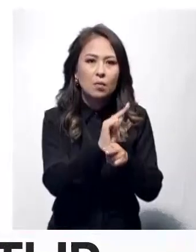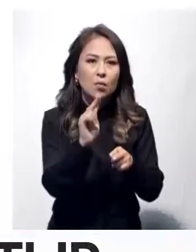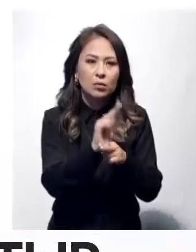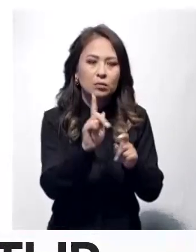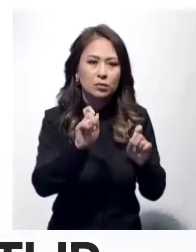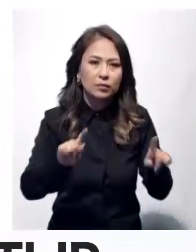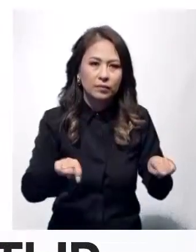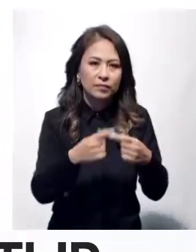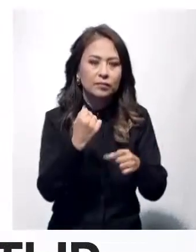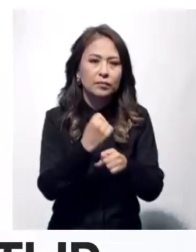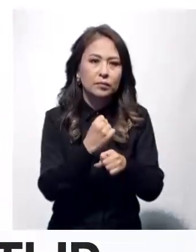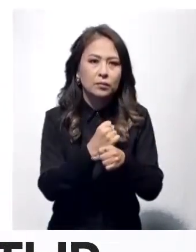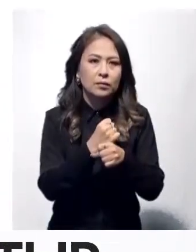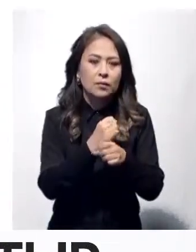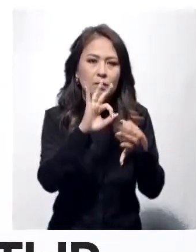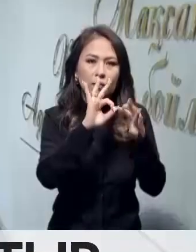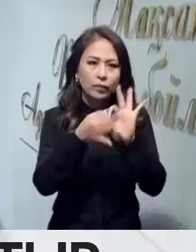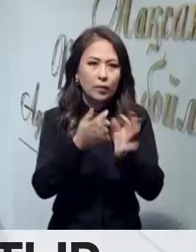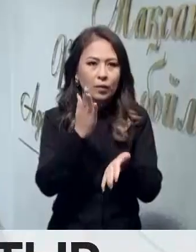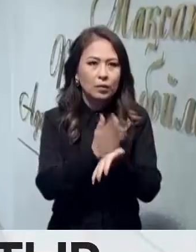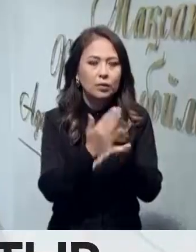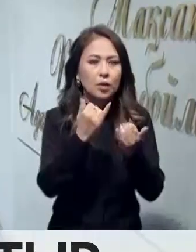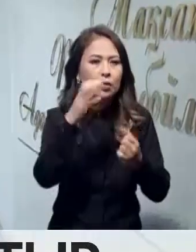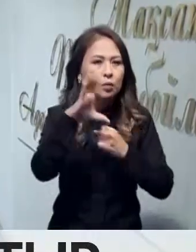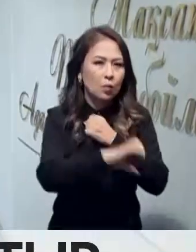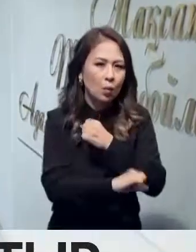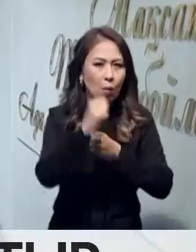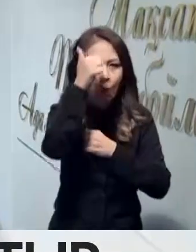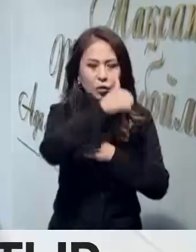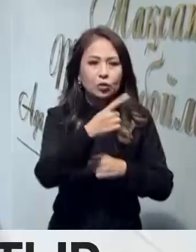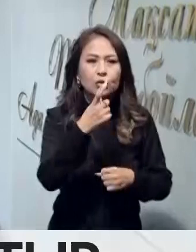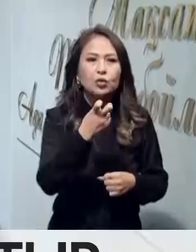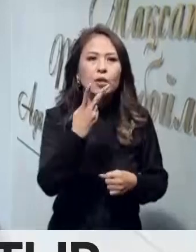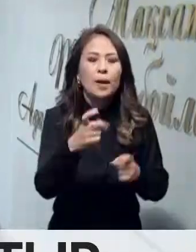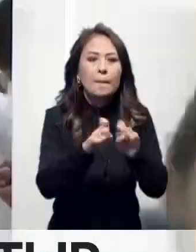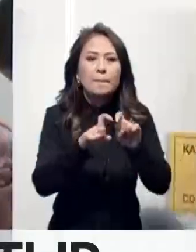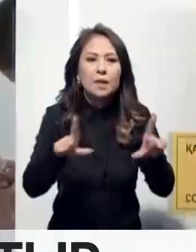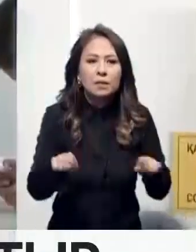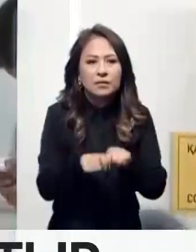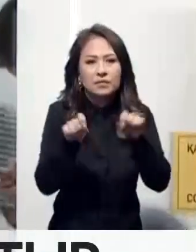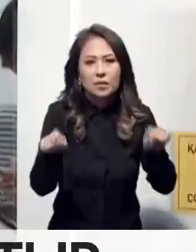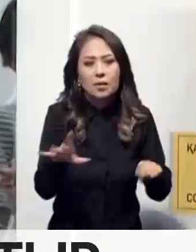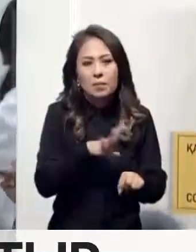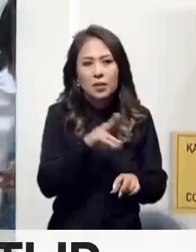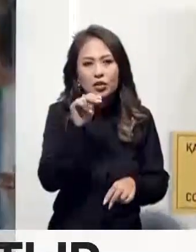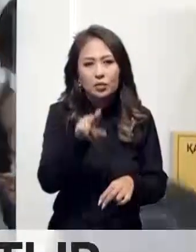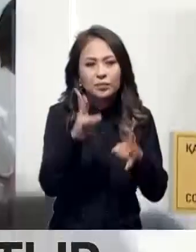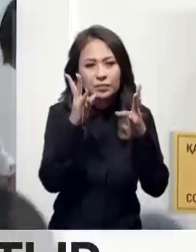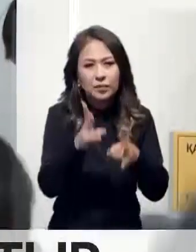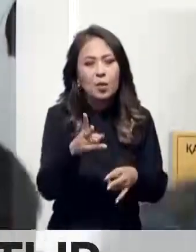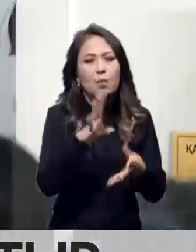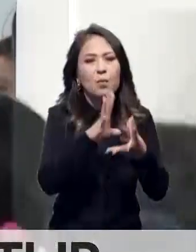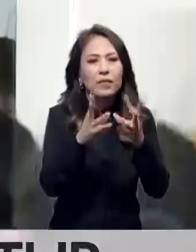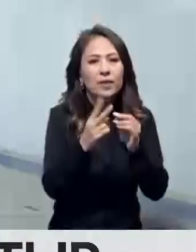бұзылу тәуекелдері анықталып отыр. Жыл соңына дейін тағы 102 мектептің іске қосылуы апатты жағдайдағы 12 және